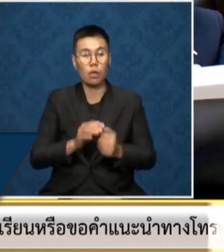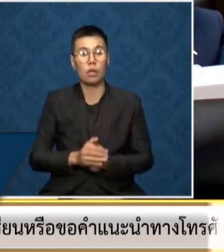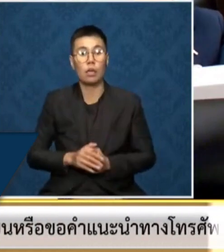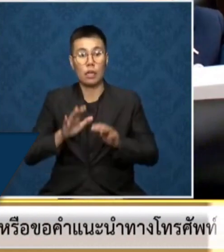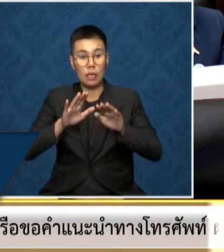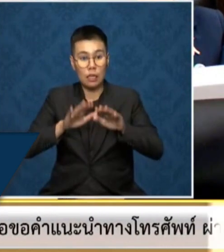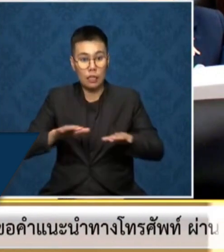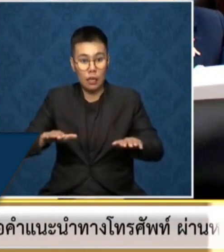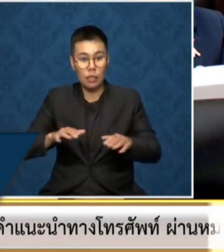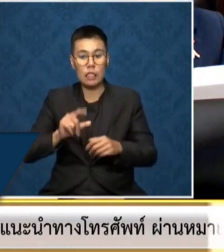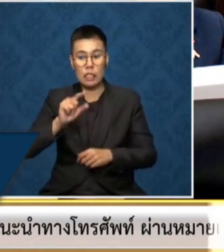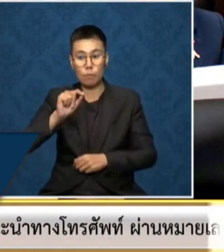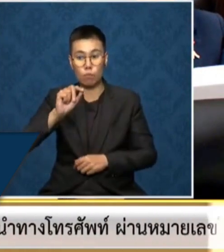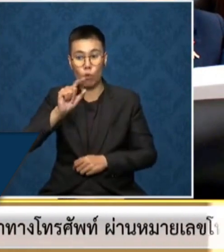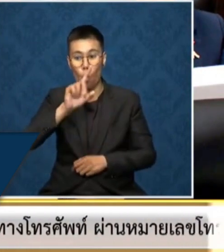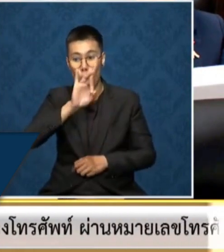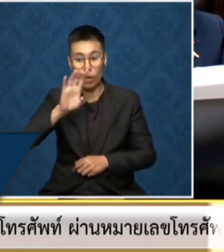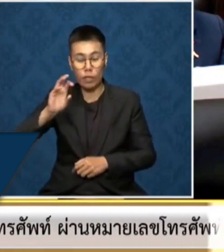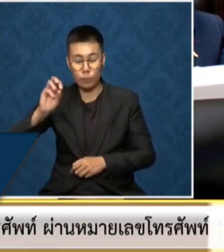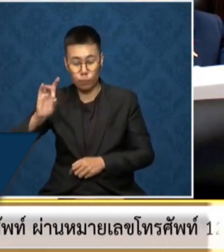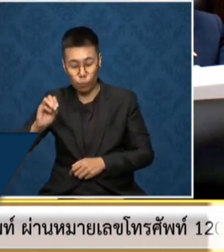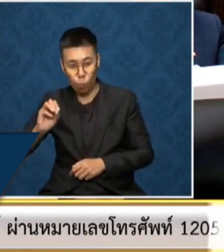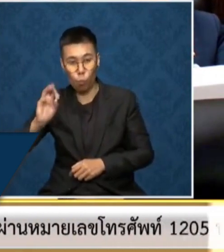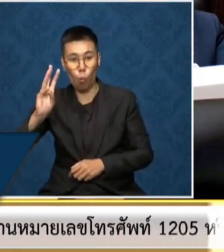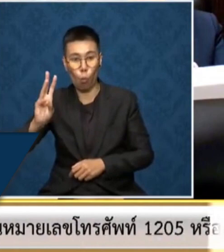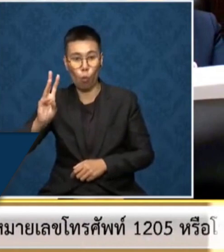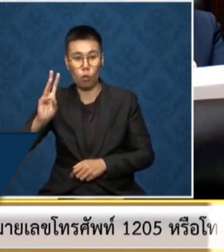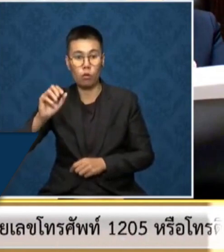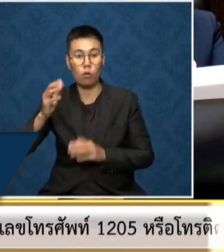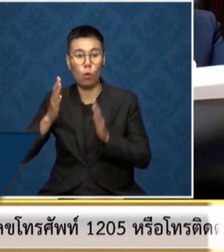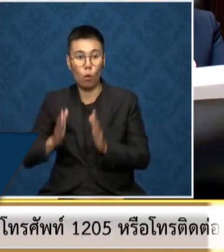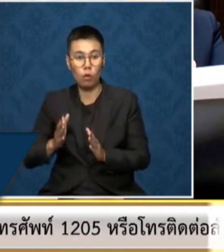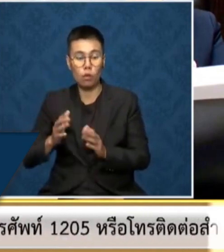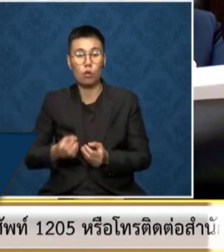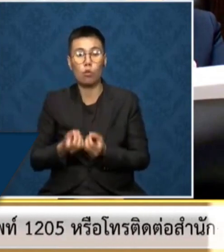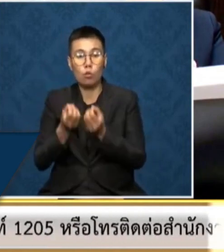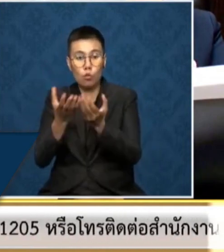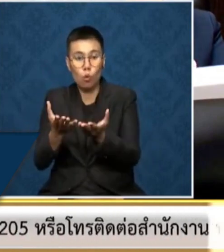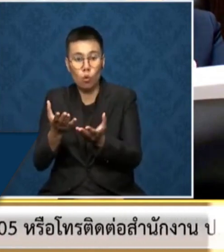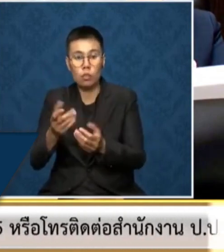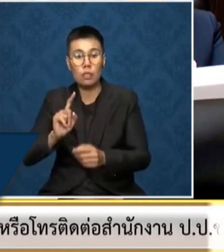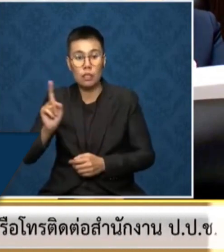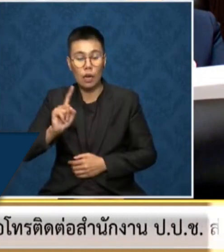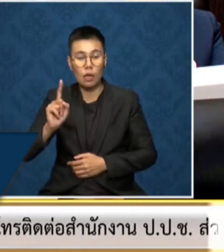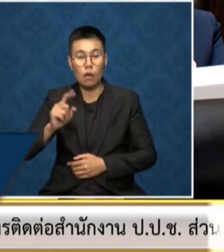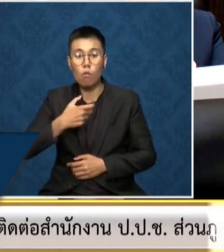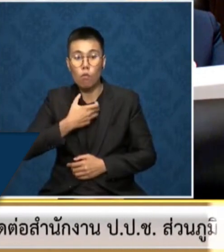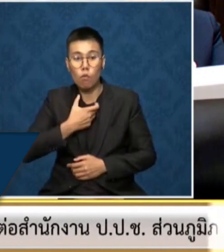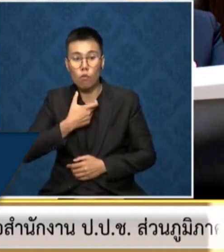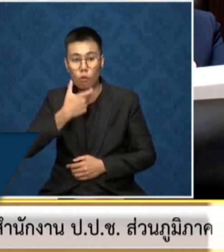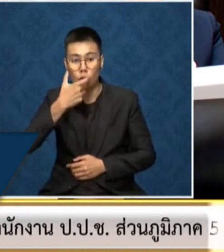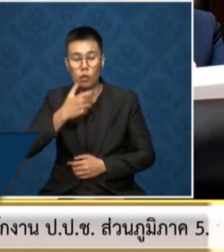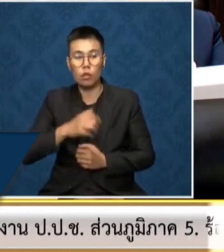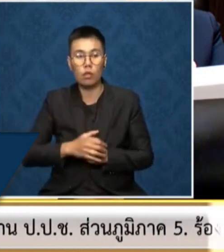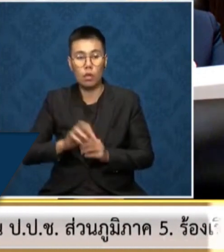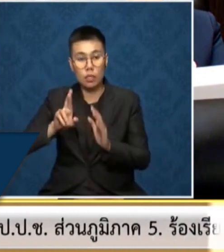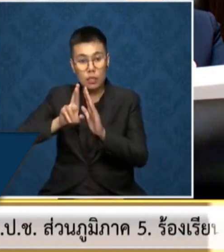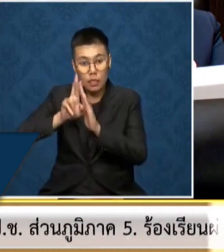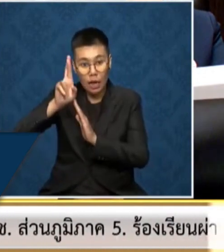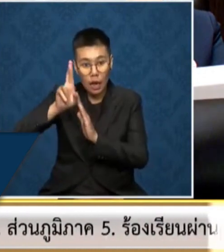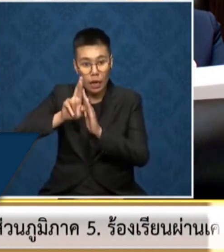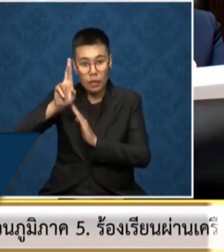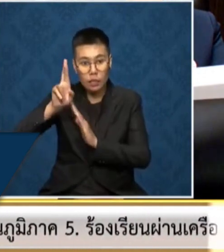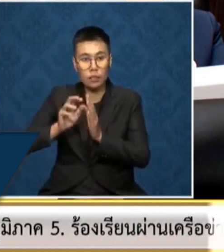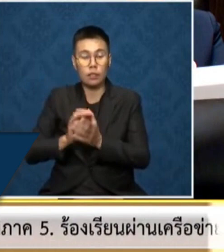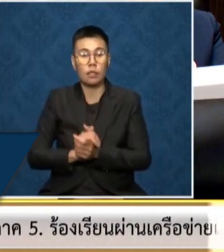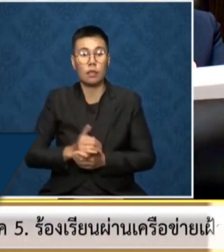ถูกส่งขึนรถไปส่งที่ชายแนอำ เผอแ่ฟ้าหลวง อำ เผอแม่ Dé catastrophe จังหวดเชującราย